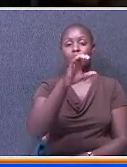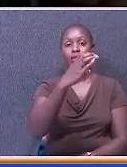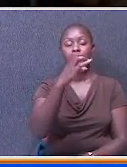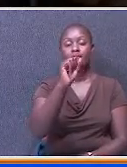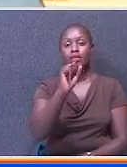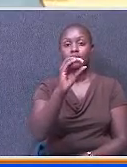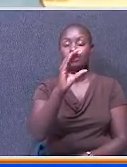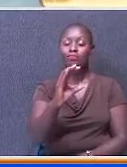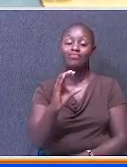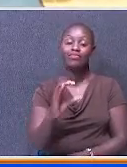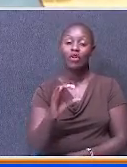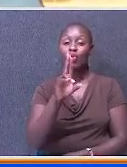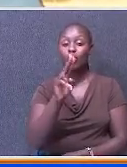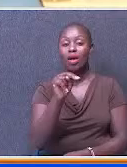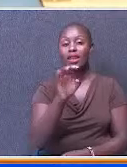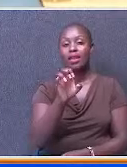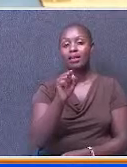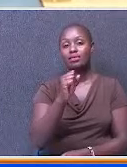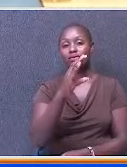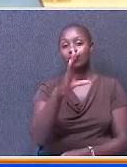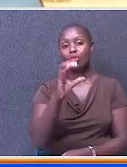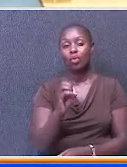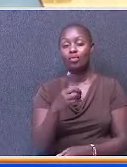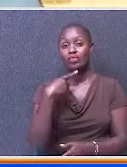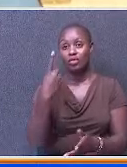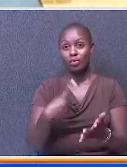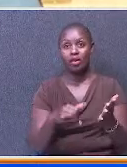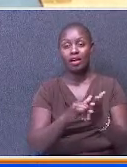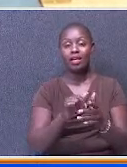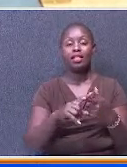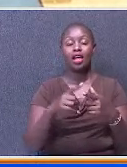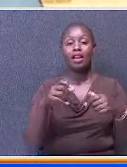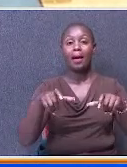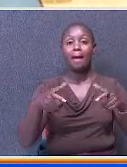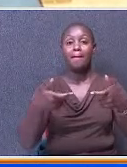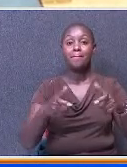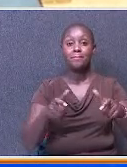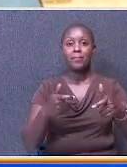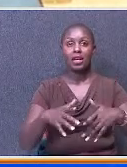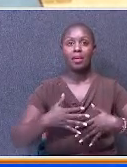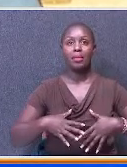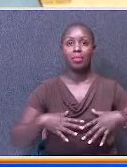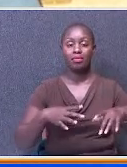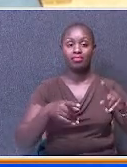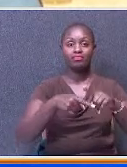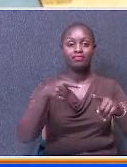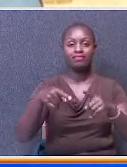2006 na mwaka 2020 zinaashiria kuwa wanahabari 1200 wameuawa katika